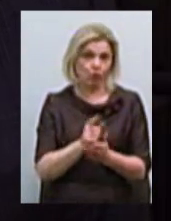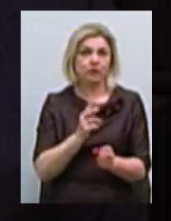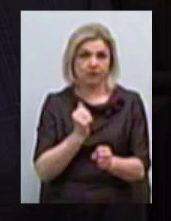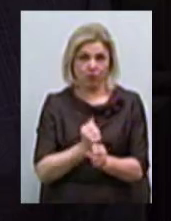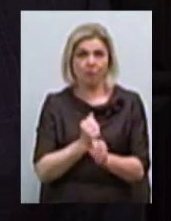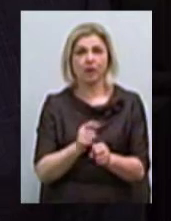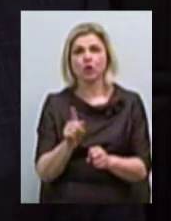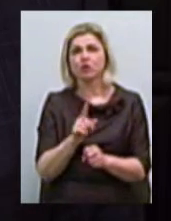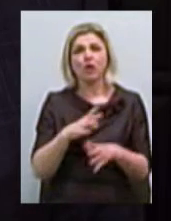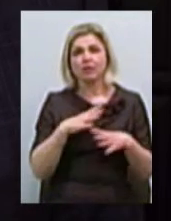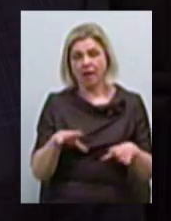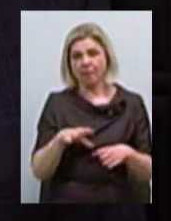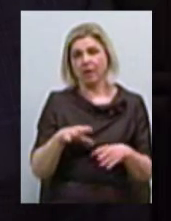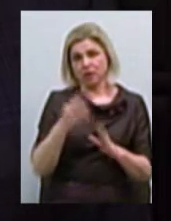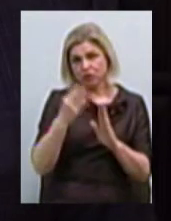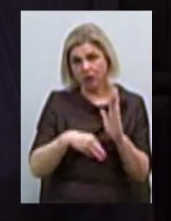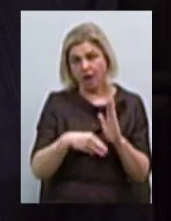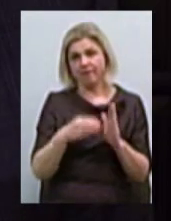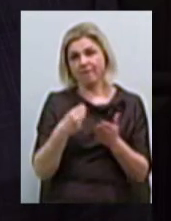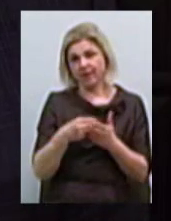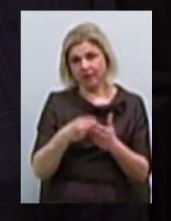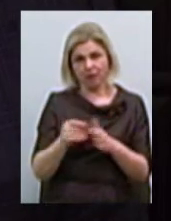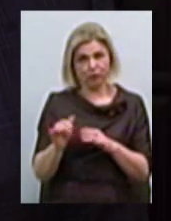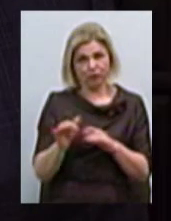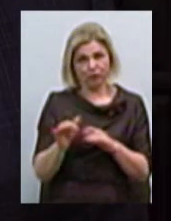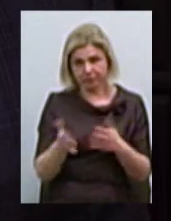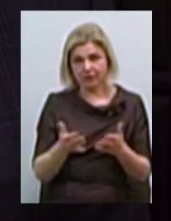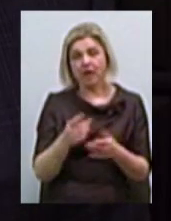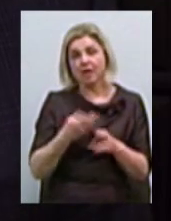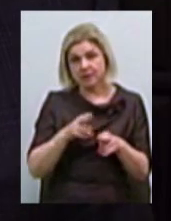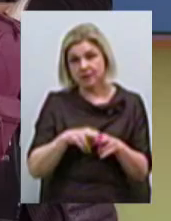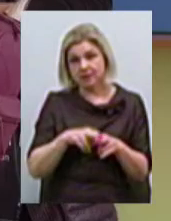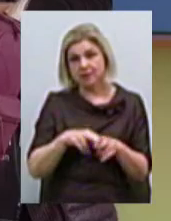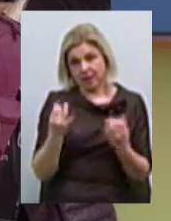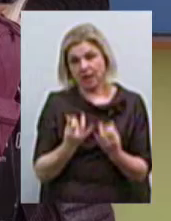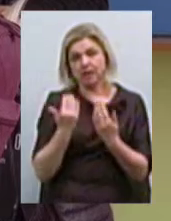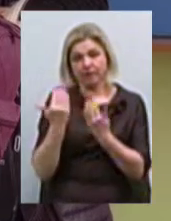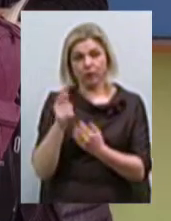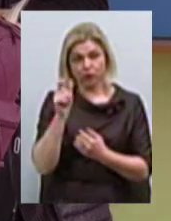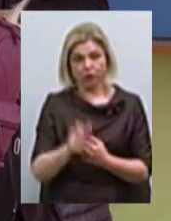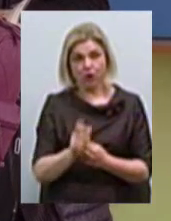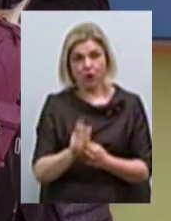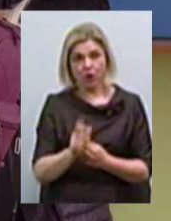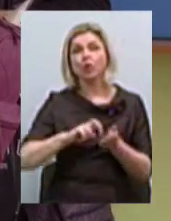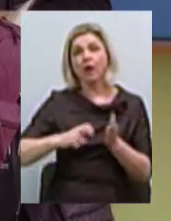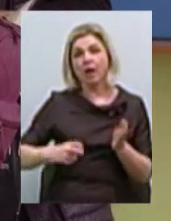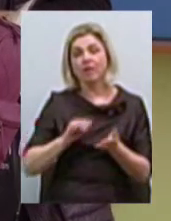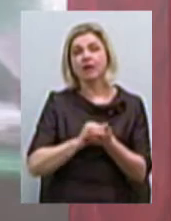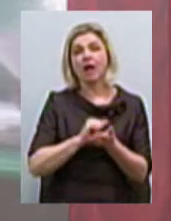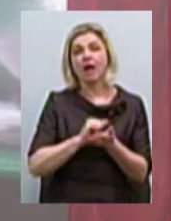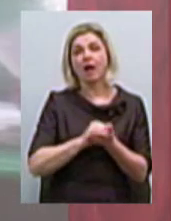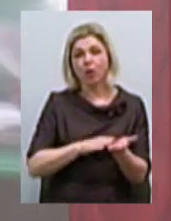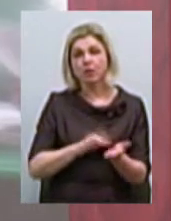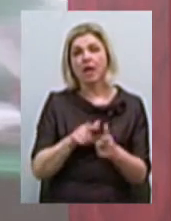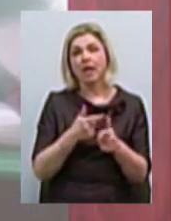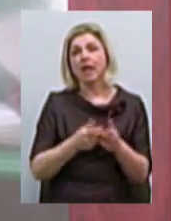якісь адміністративні чи фінансові міри. Це просто в інтересах цієї людини. Ті, хто ухиляється від декларування або подають